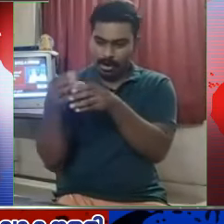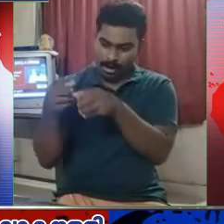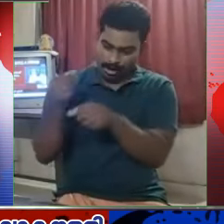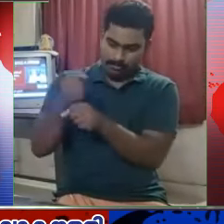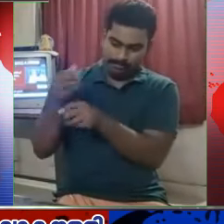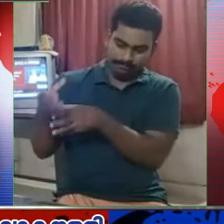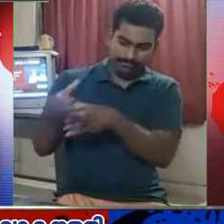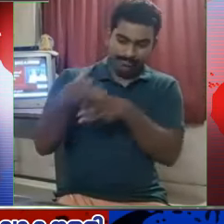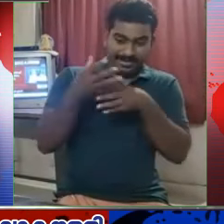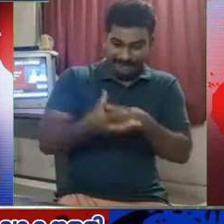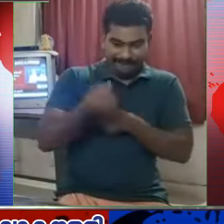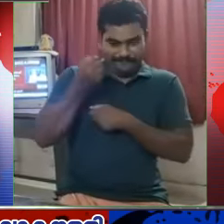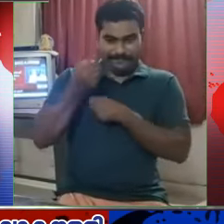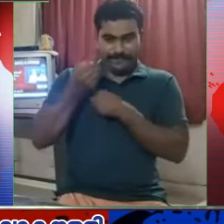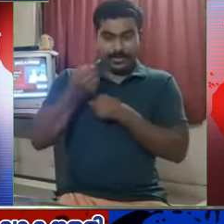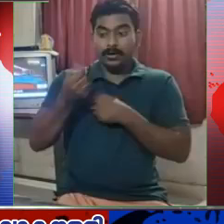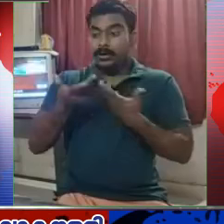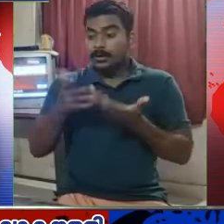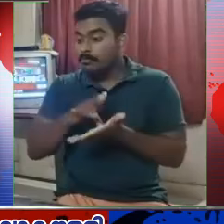വൃക്ഷത്തൈകൾ, ഫലവൃക്ഷ തൈകൾ